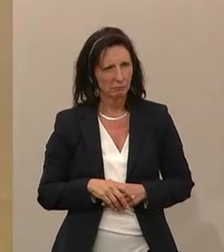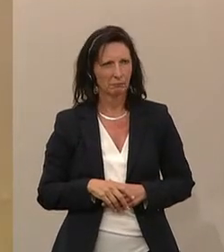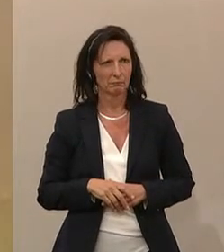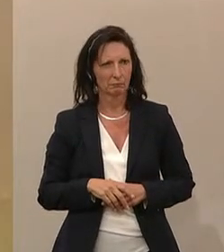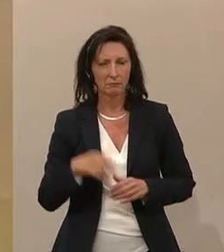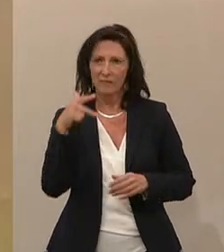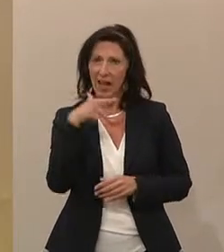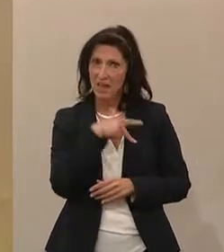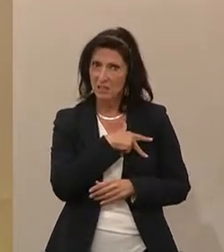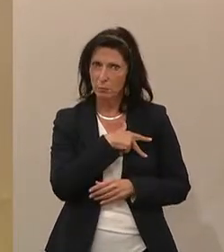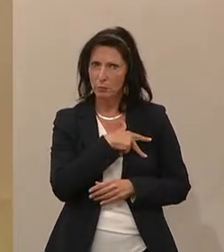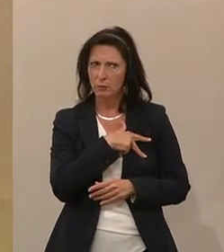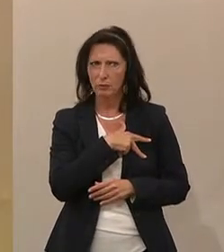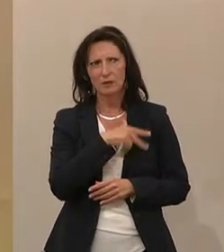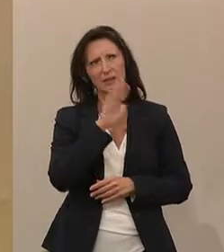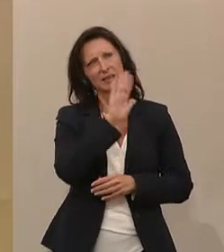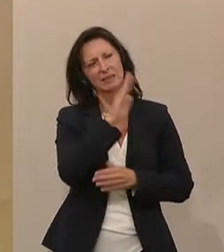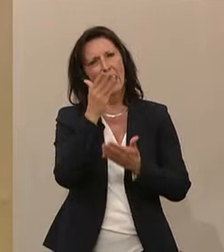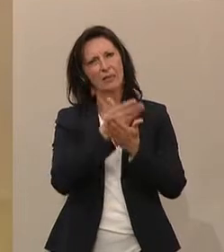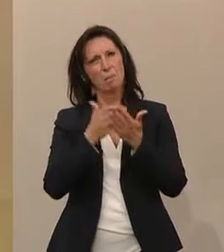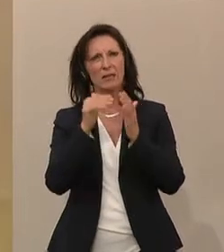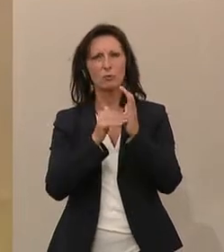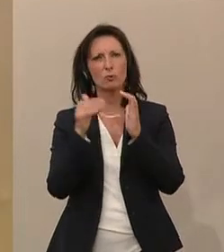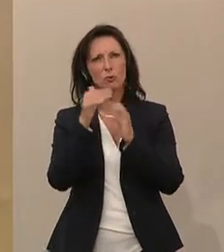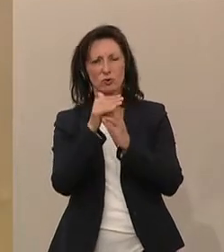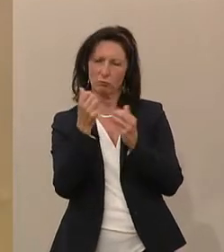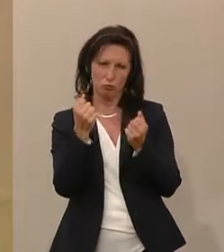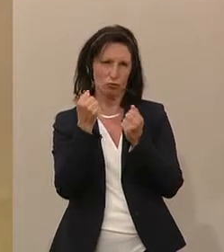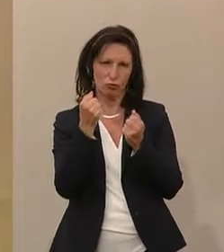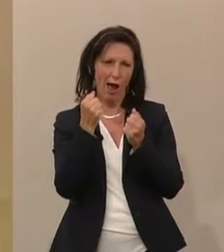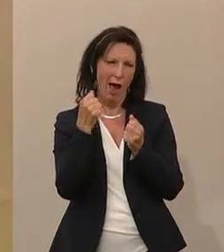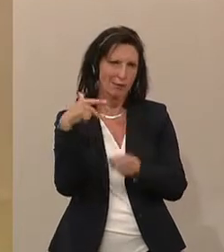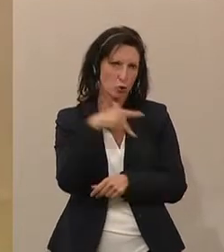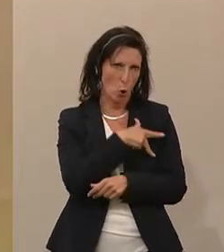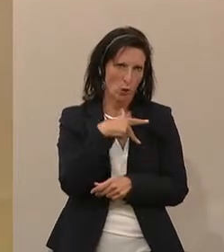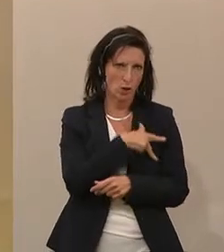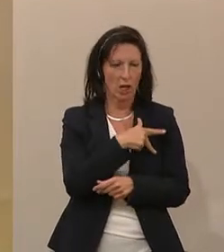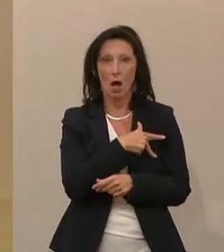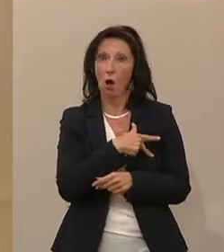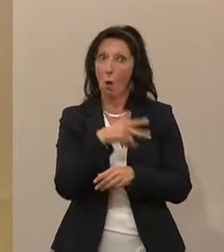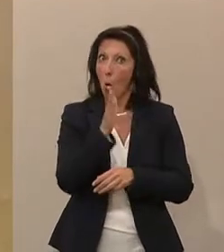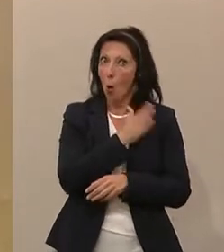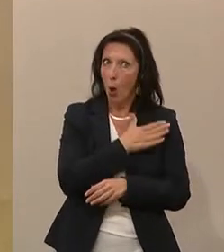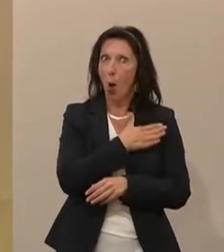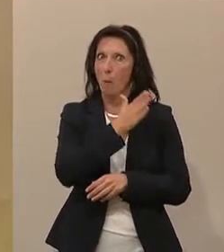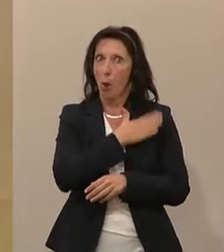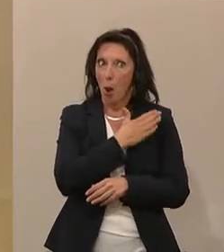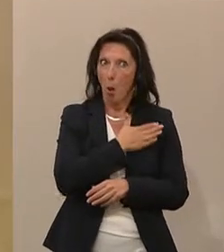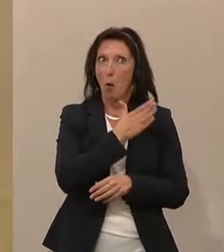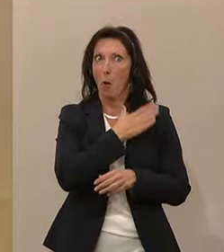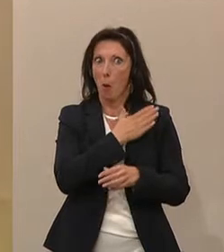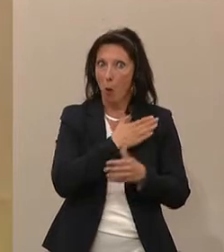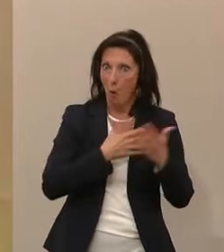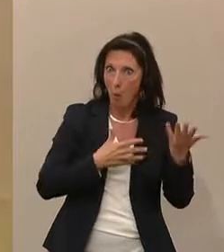SPÖ ihr sozialistisch geprägtes Bildungssystem da lobt und so tut, als wäre eh alles gut und das, was wir da jetzt vorschlagen, das ist alles ein Blödsinn,